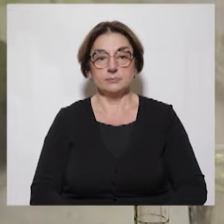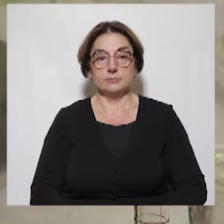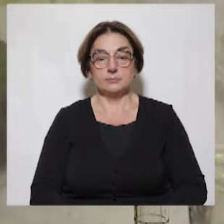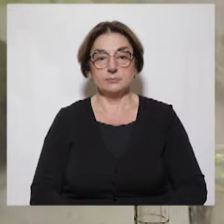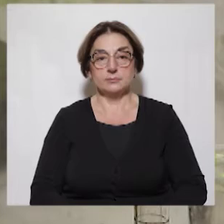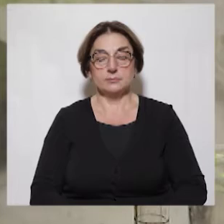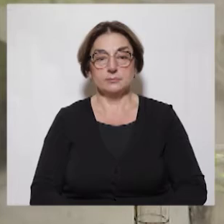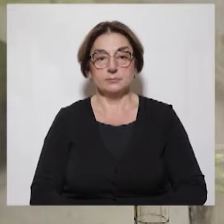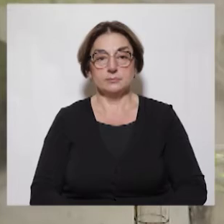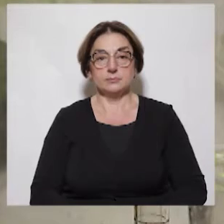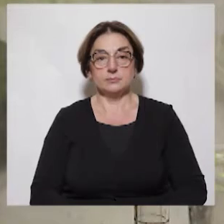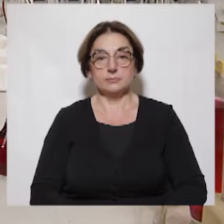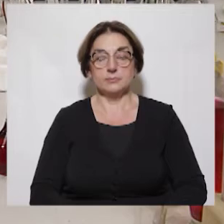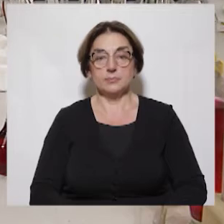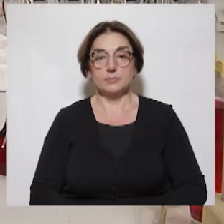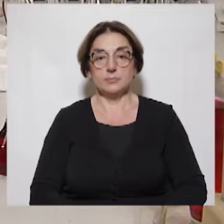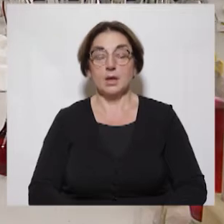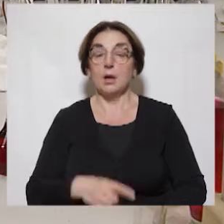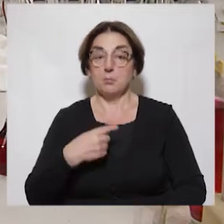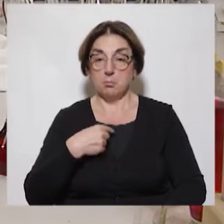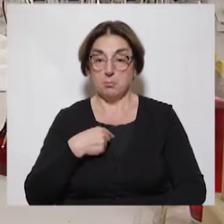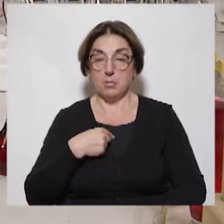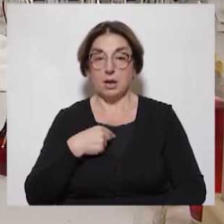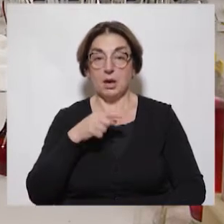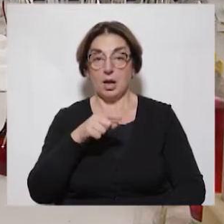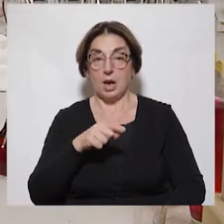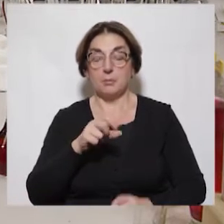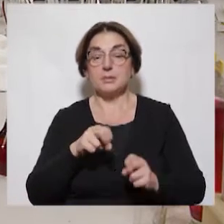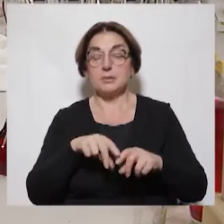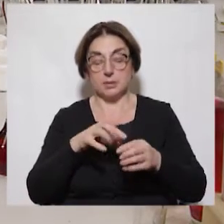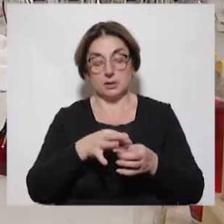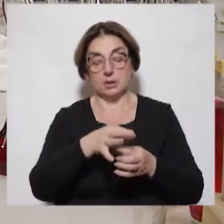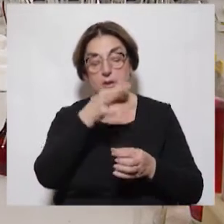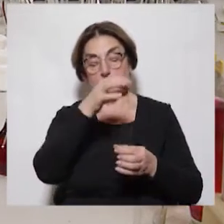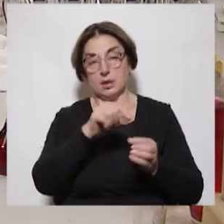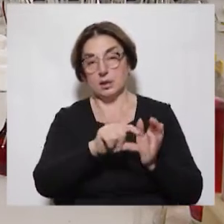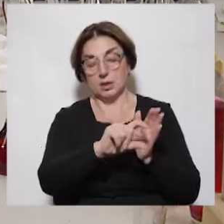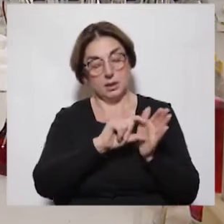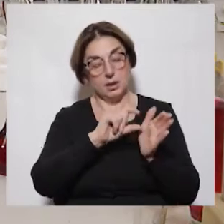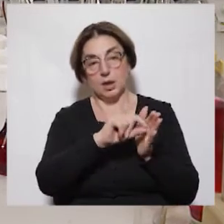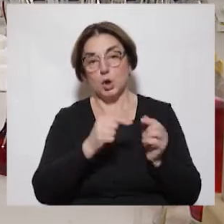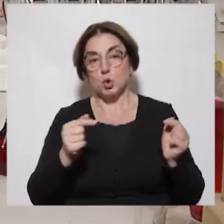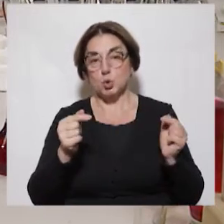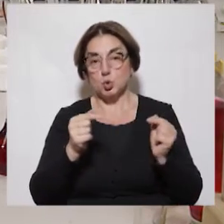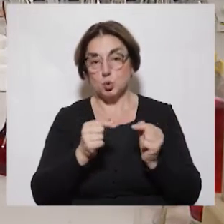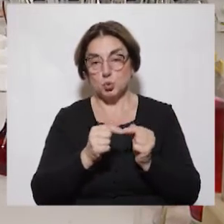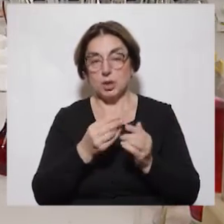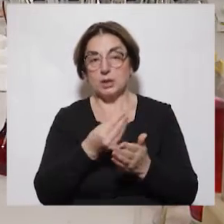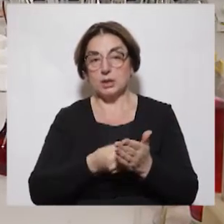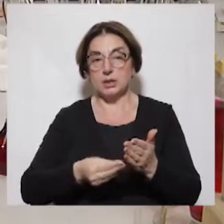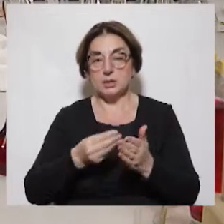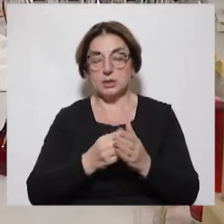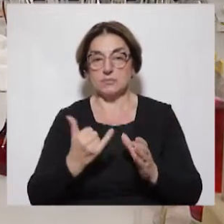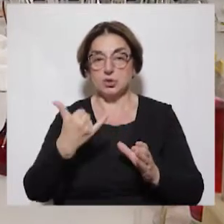გადამოქვს მრგვალზირა კოლბაში. მე მასშივე, ანუ ამ საზომშივე, საზომცილინდრშივე აზომავ ეთილი